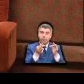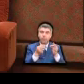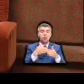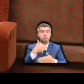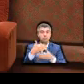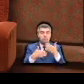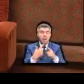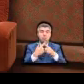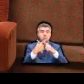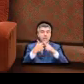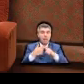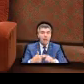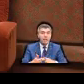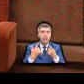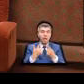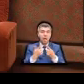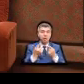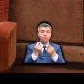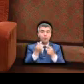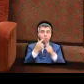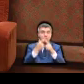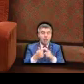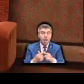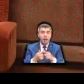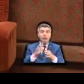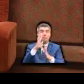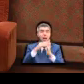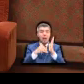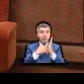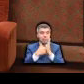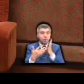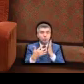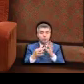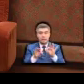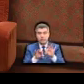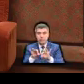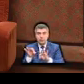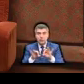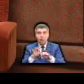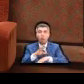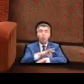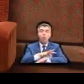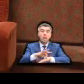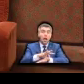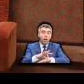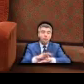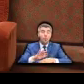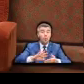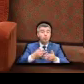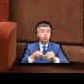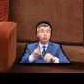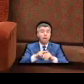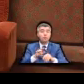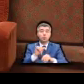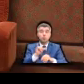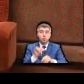تدبير الميزانيه ولا في البرامج القطاعيه ولا في الاستثمار ولا حتى في تدبير الموارد البشريه. وانا متفق مع السي